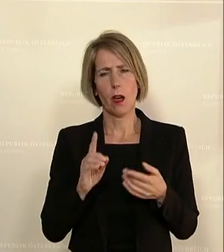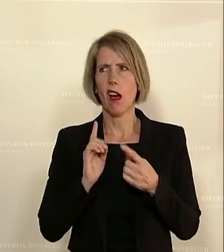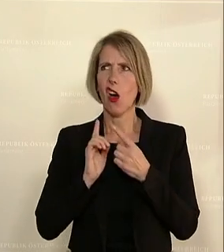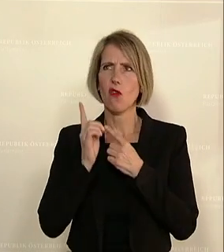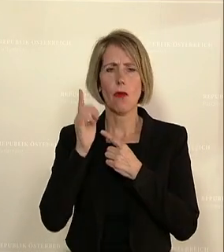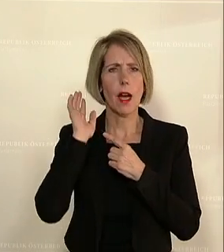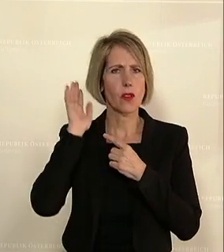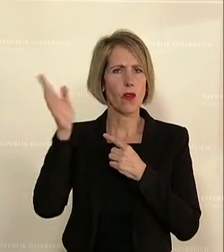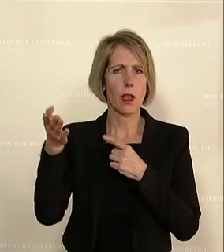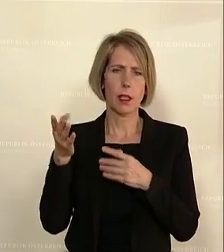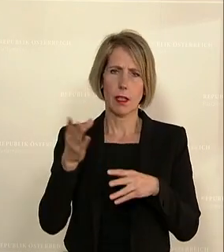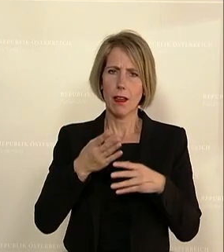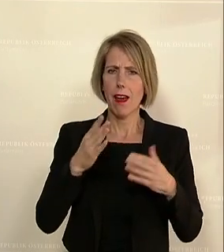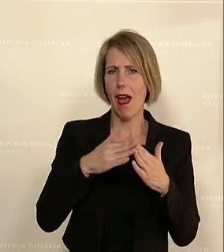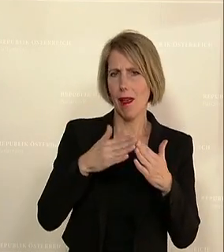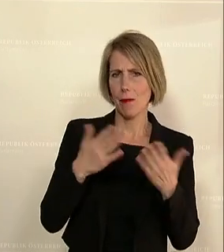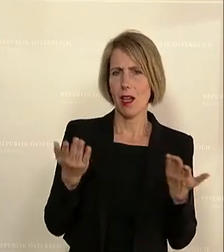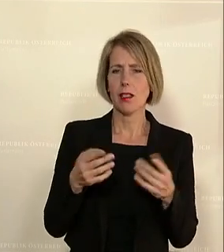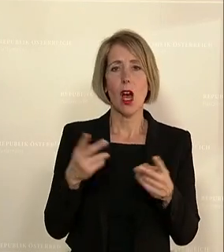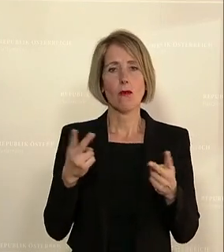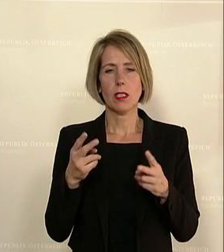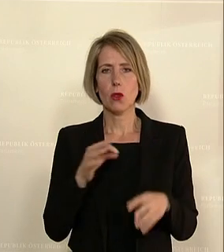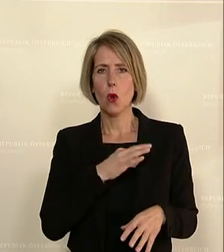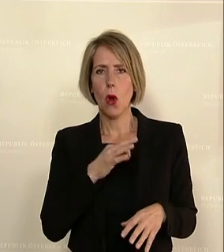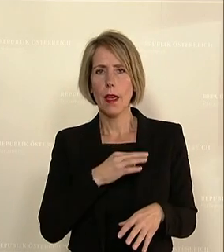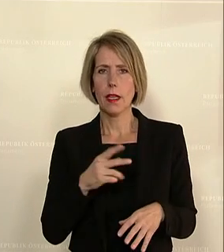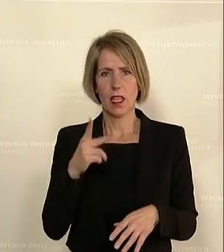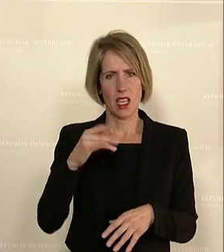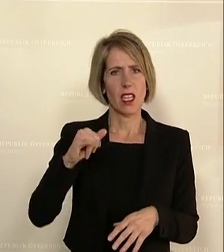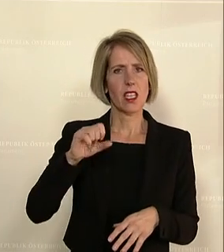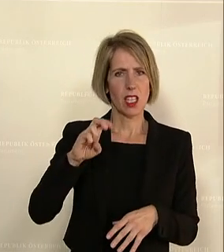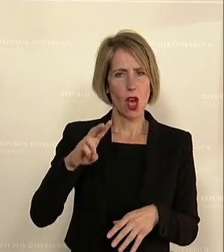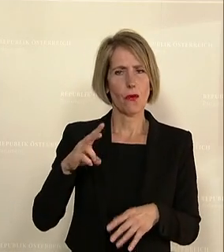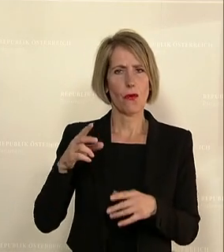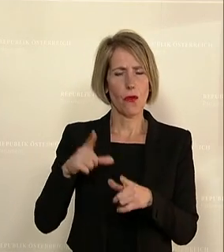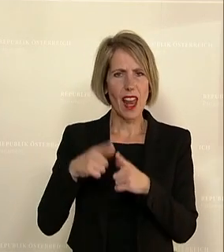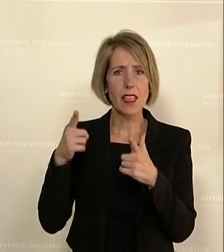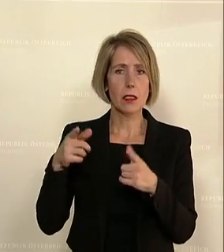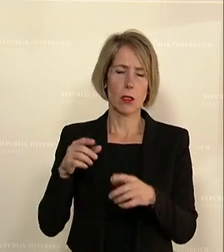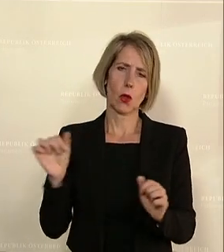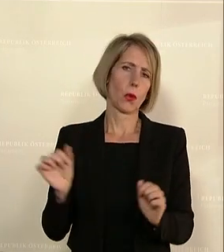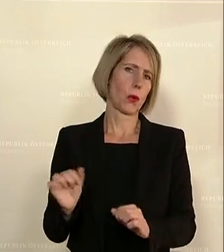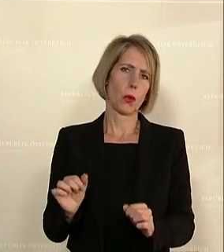etc. Das, was die Kolleginnen und Kollegen in Kiew leisten, ist unglaublich. Gilt übrigens auch für die